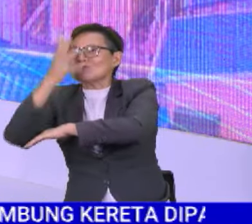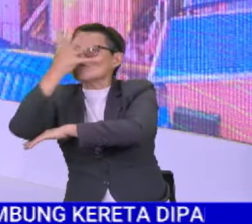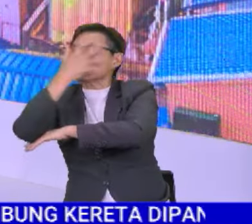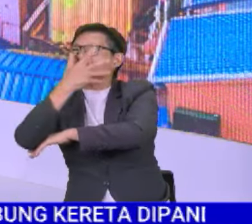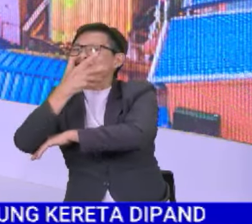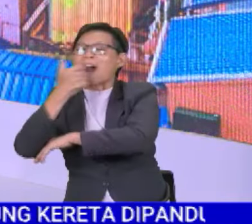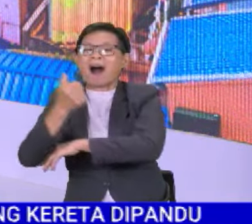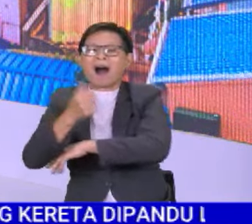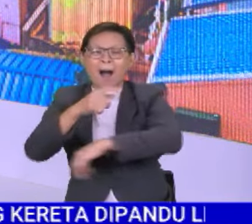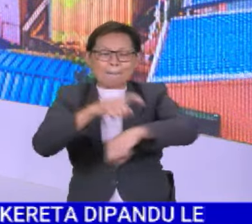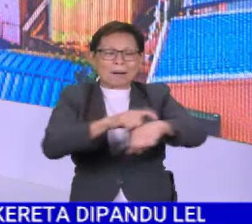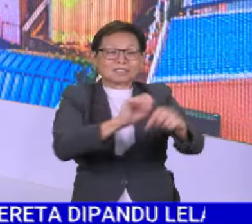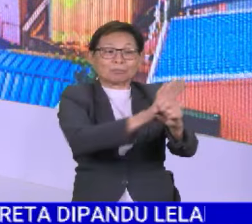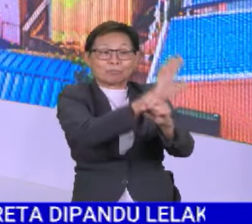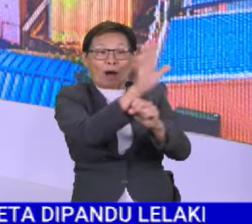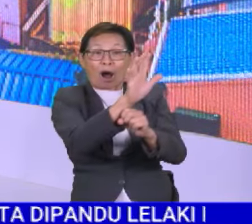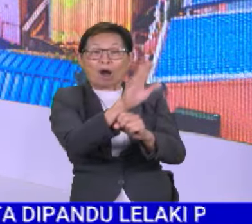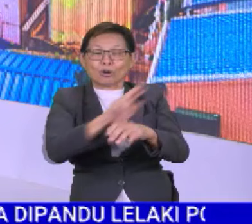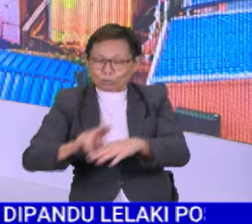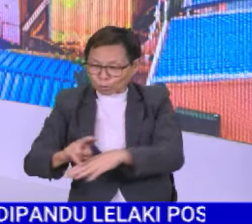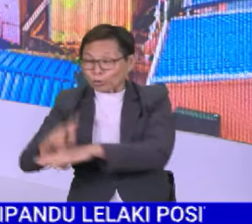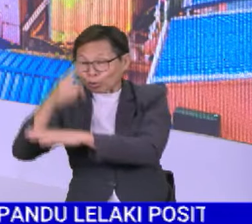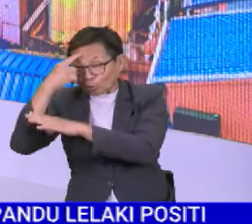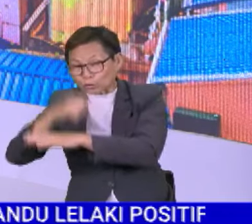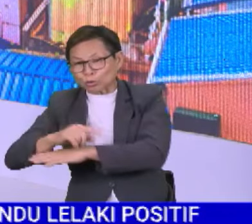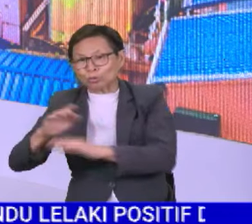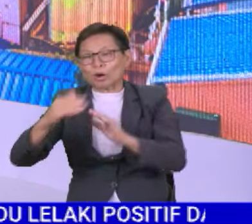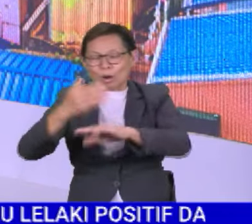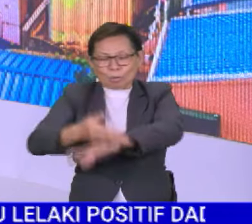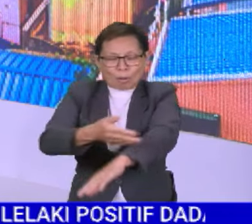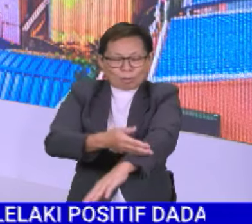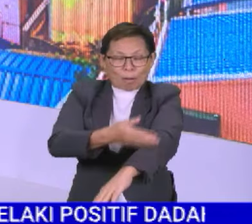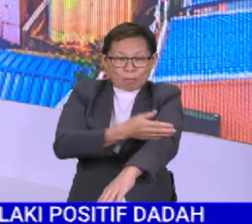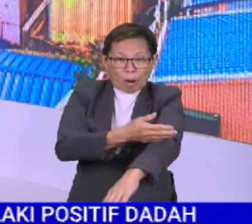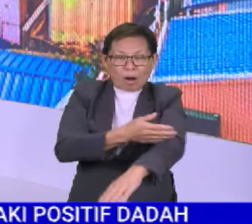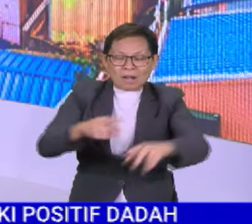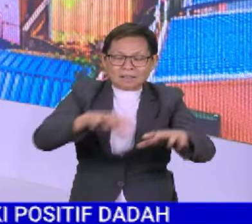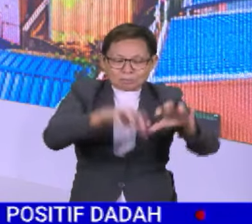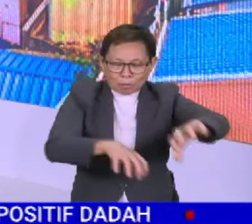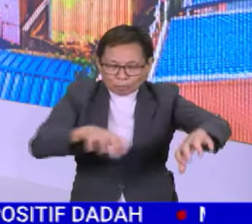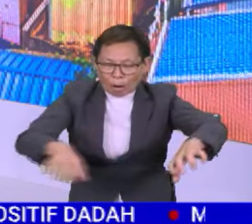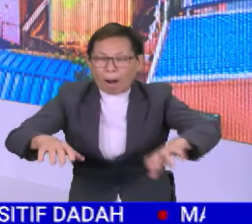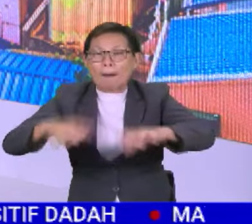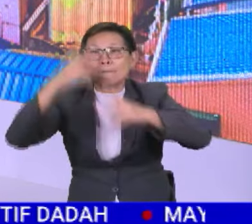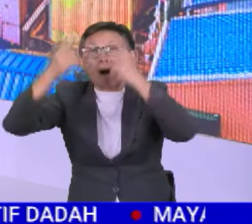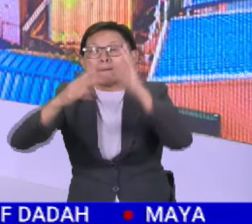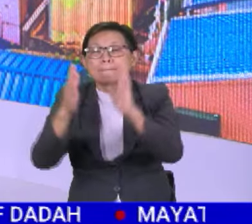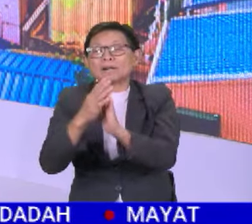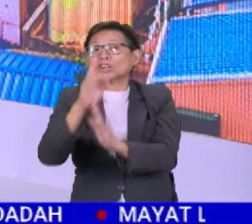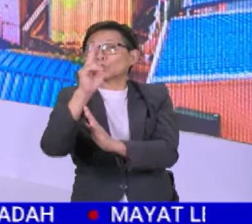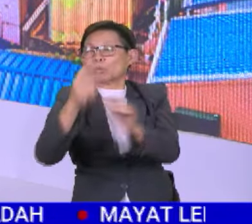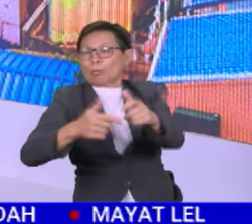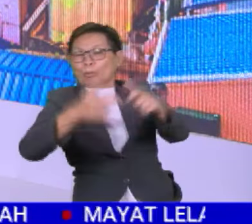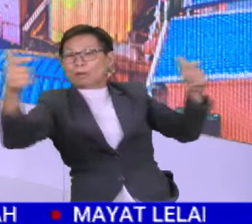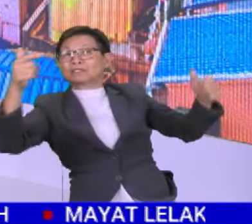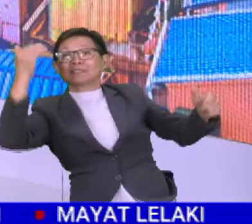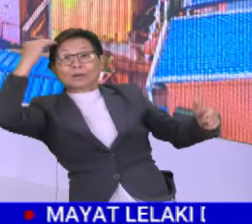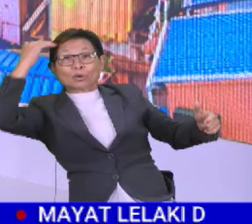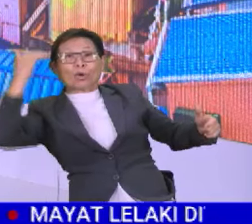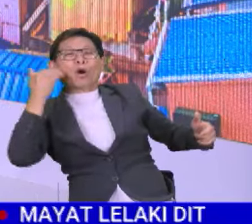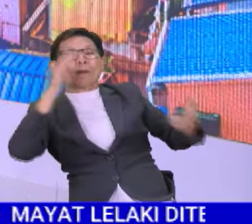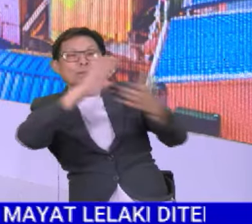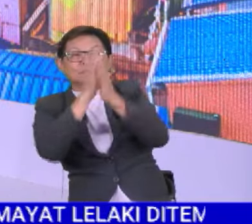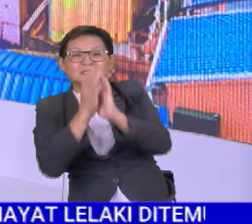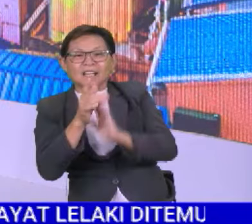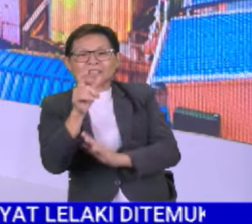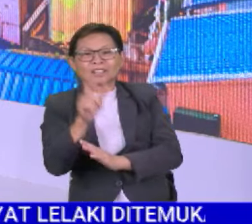tempo pandemik telah digunakan sebaik mungkin untuk naik taraf produk pelancungan bandaraya kedua terbesar Republik itu yang